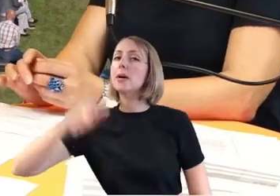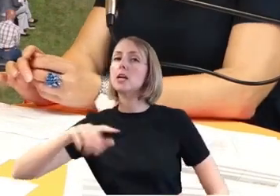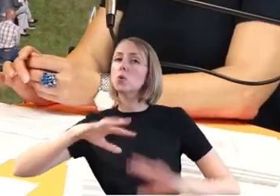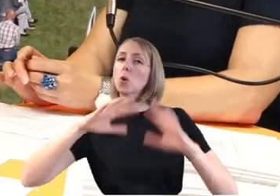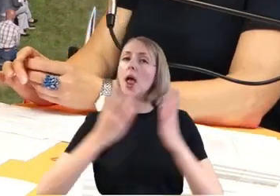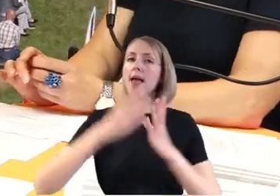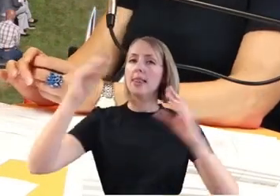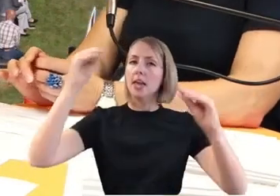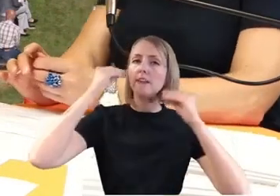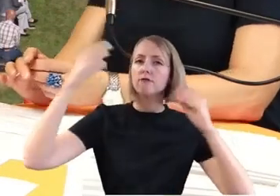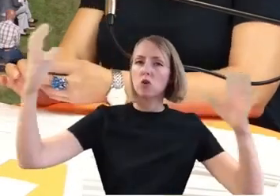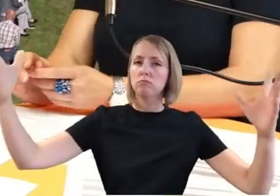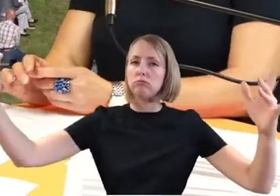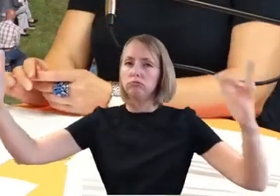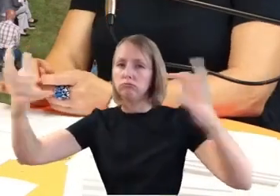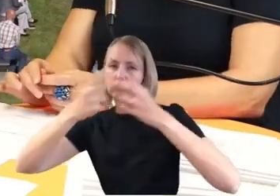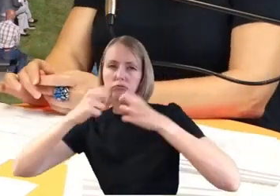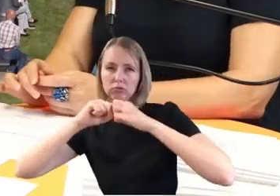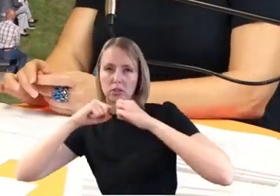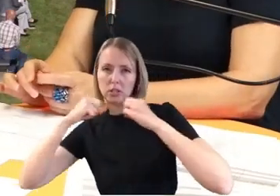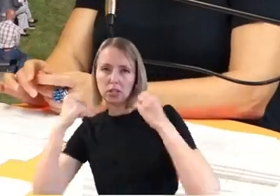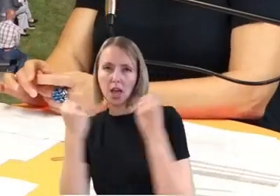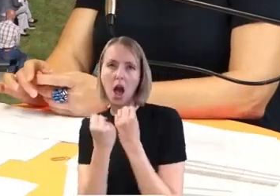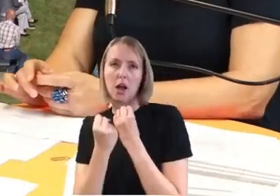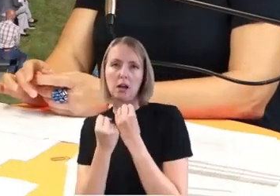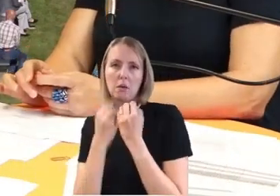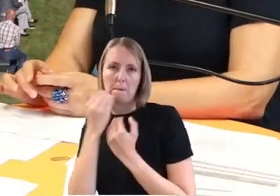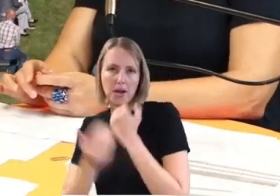und dann ein lagebericht draus machen